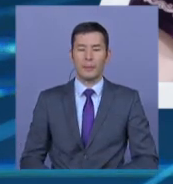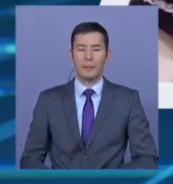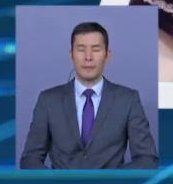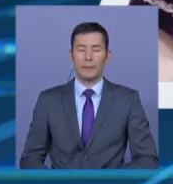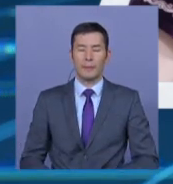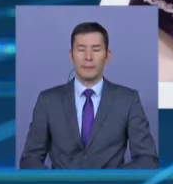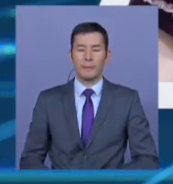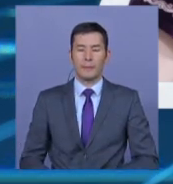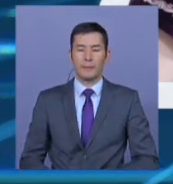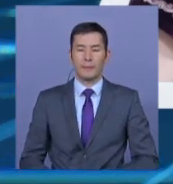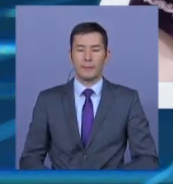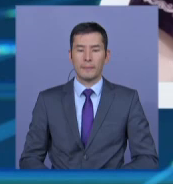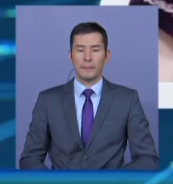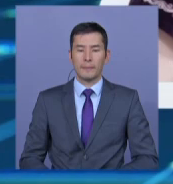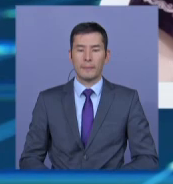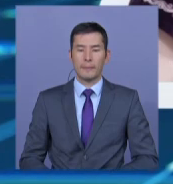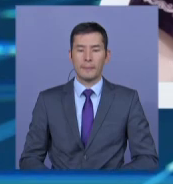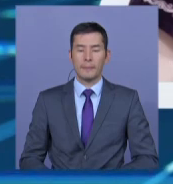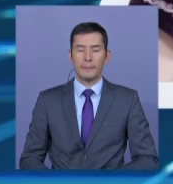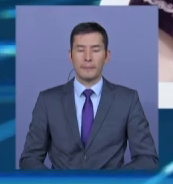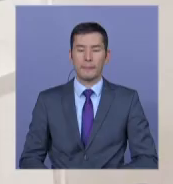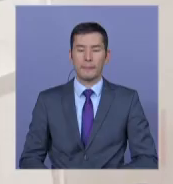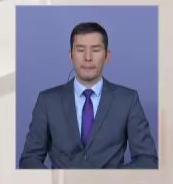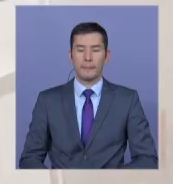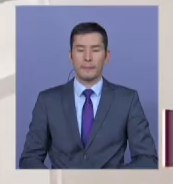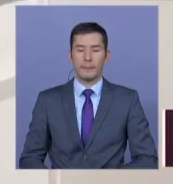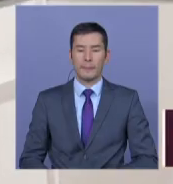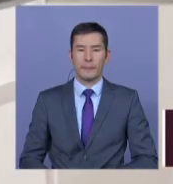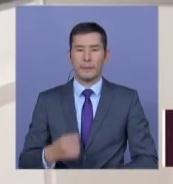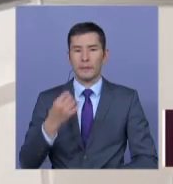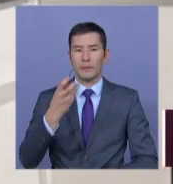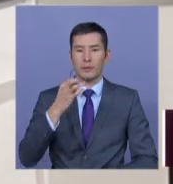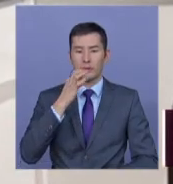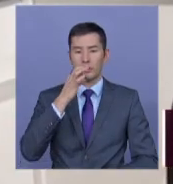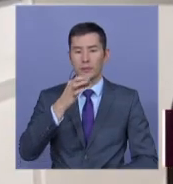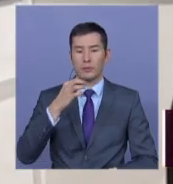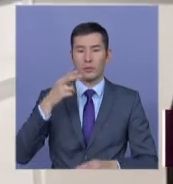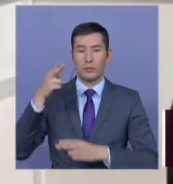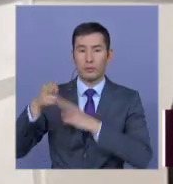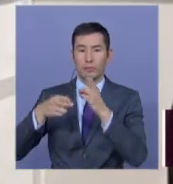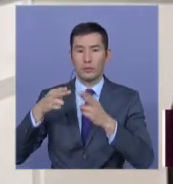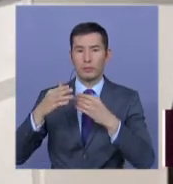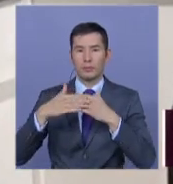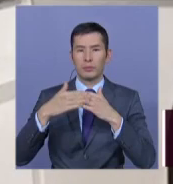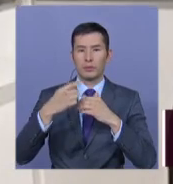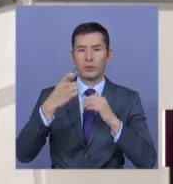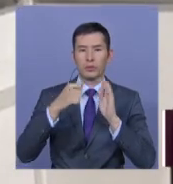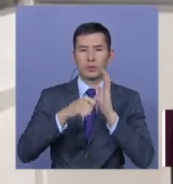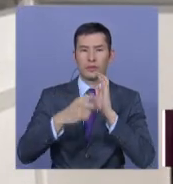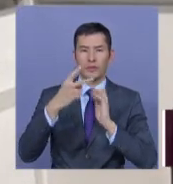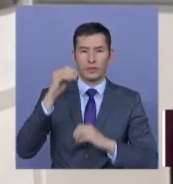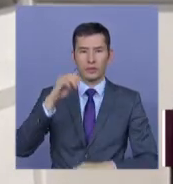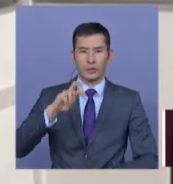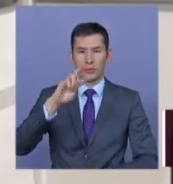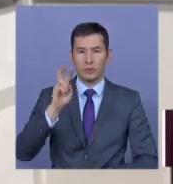алып, сөйтіп емделіп кетеді деген үмітпен аудардық. Тағы да айта кетсек, операция жасатуға 162 мың, ал химиотерапияның